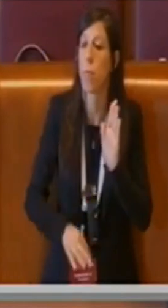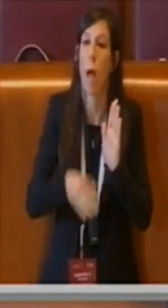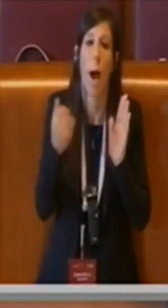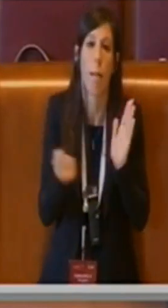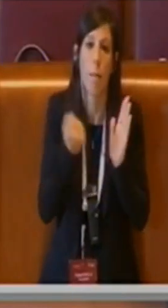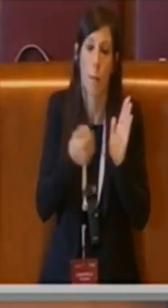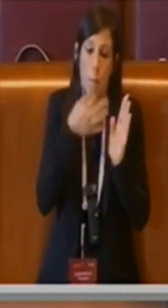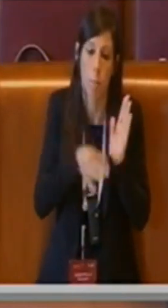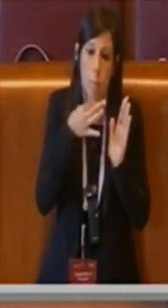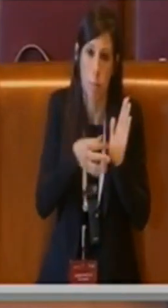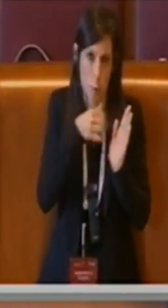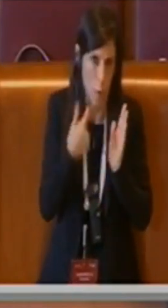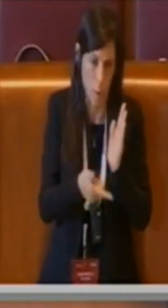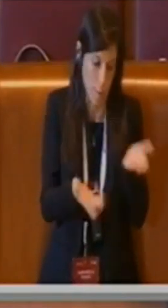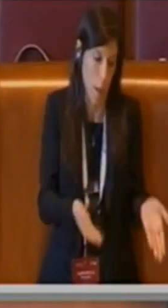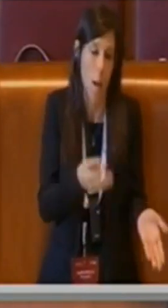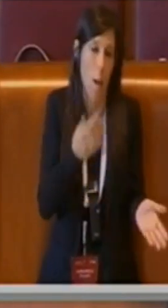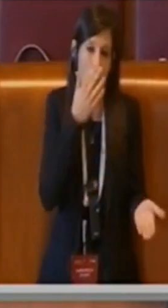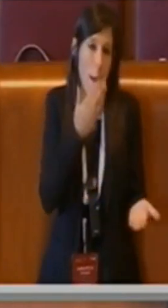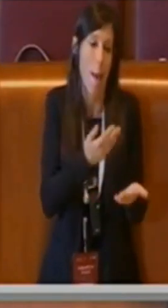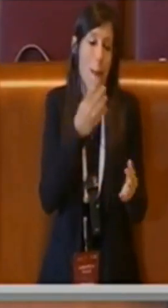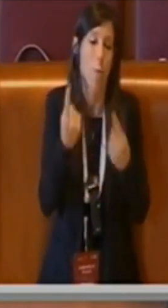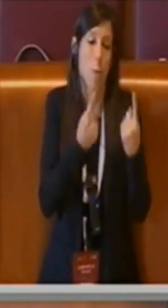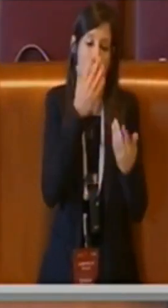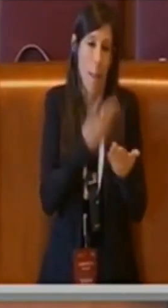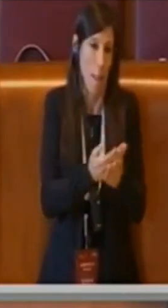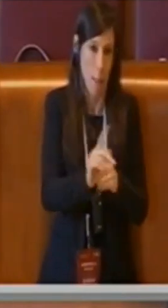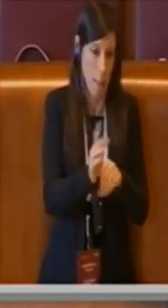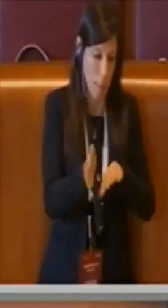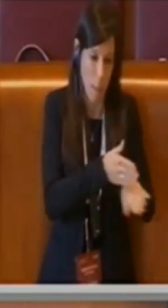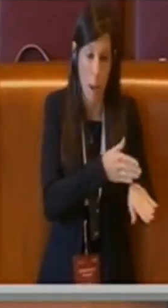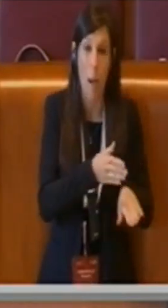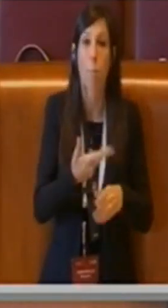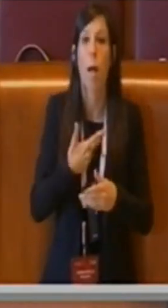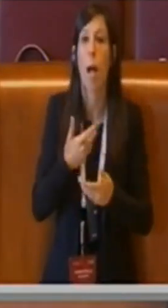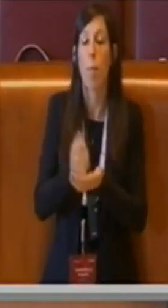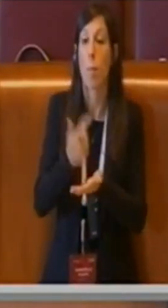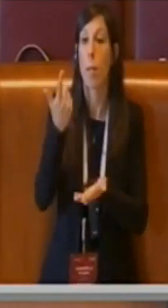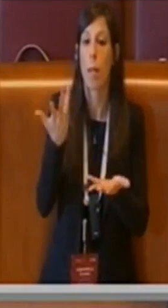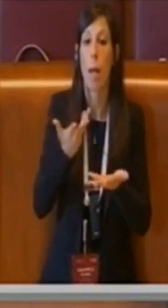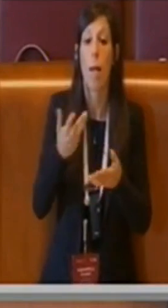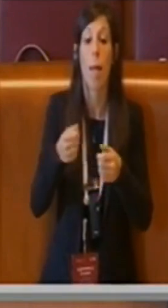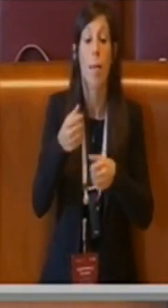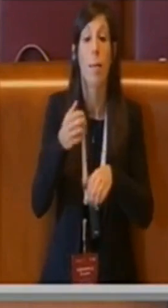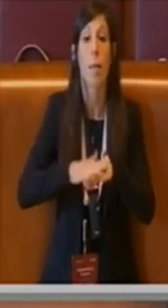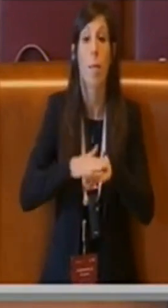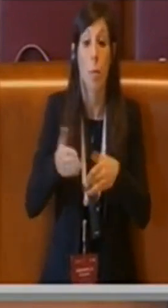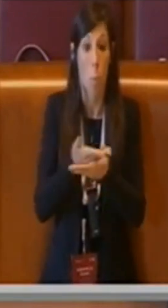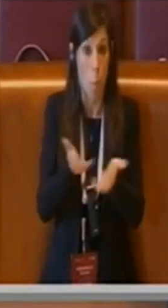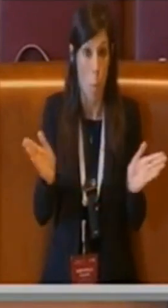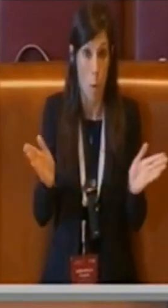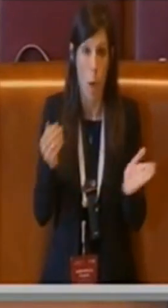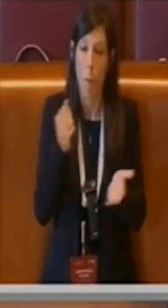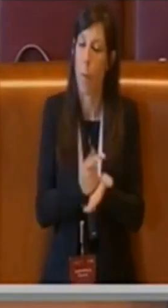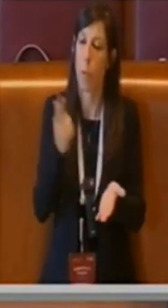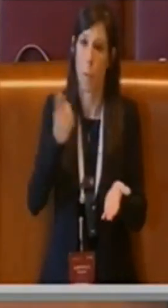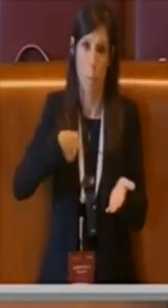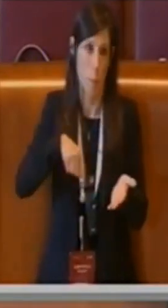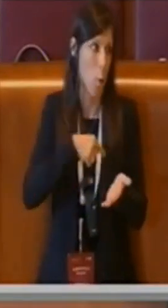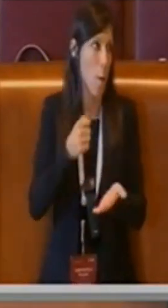attività, ma quindi la centralità del servizio di trasporto pubblico per noi resta, per noi